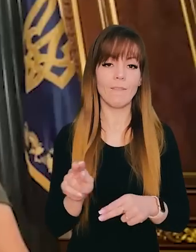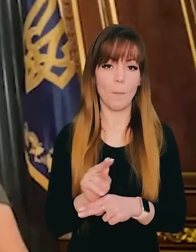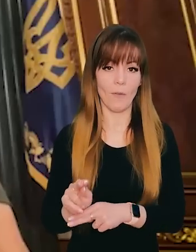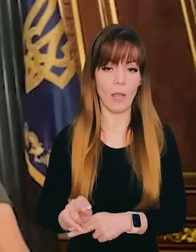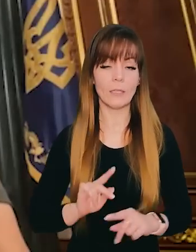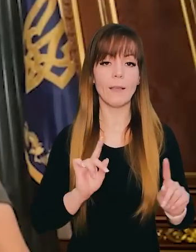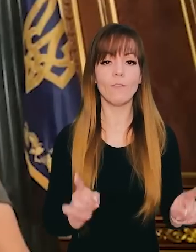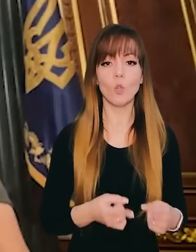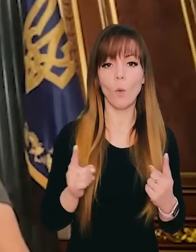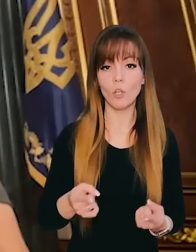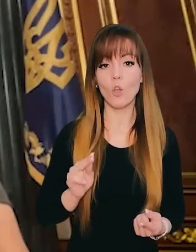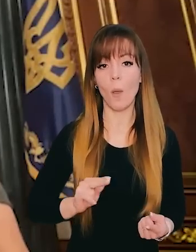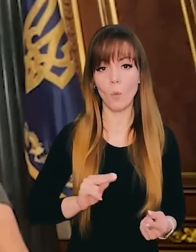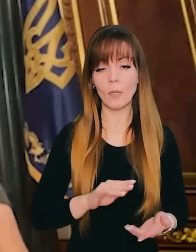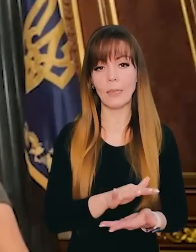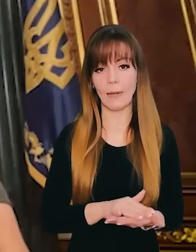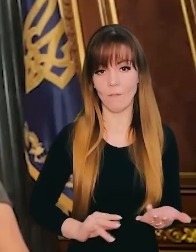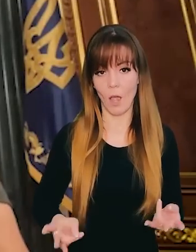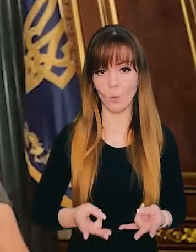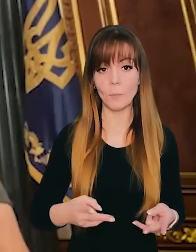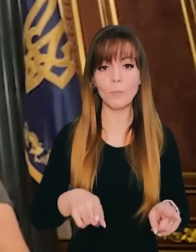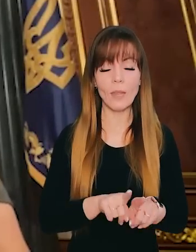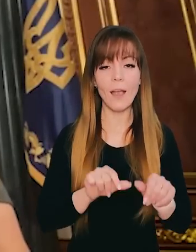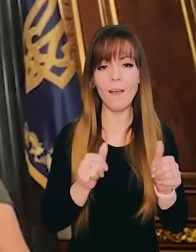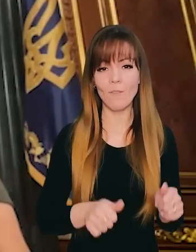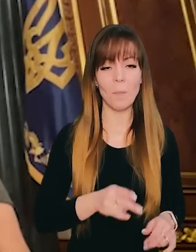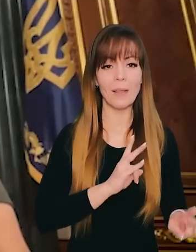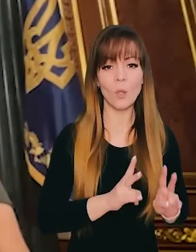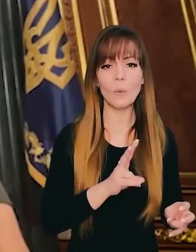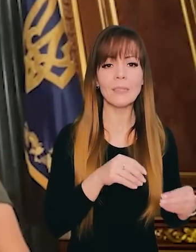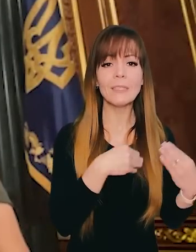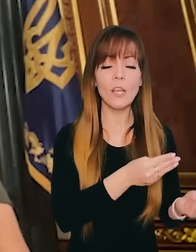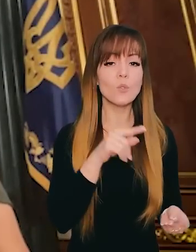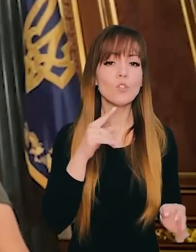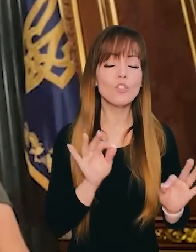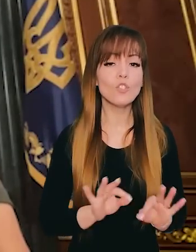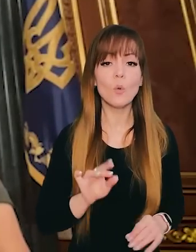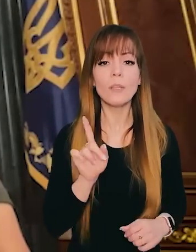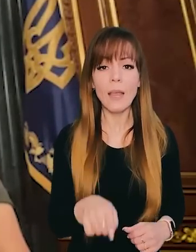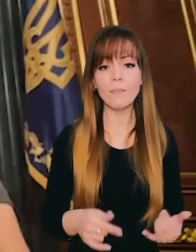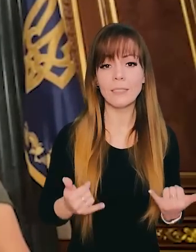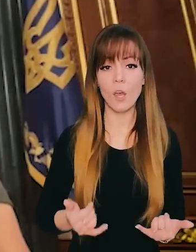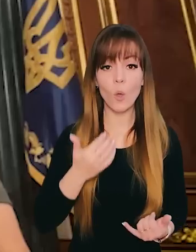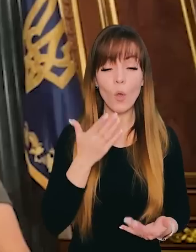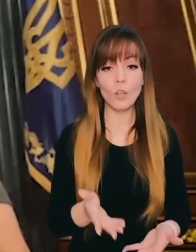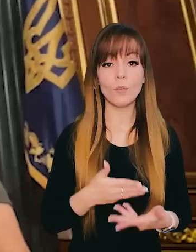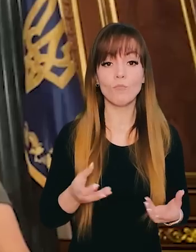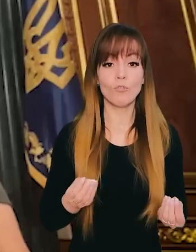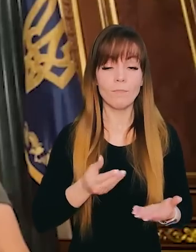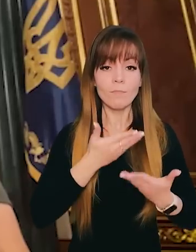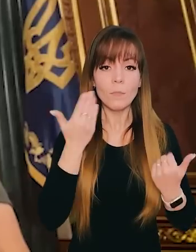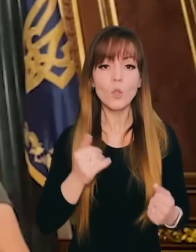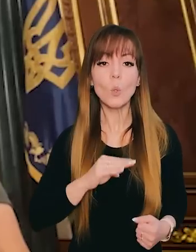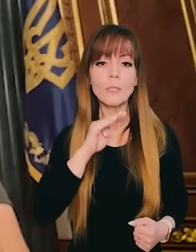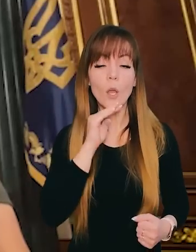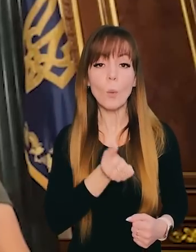але це виправляється відновлювальні роботи тривають така форма терору не дасть Росії Нічого навіть зараз коли ми